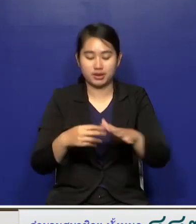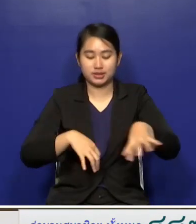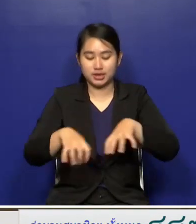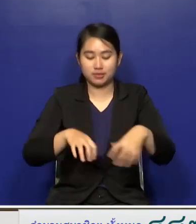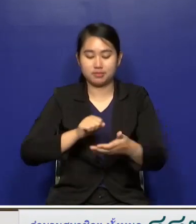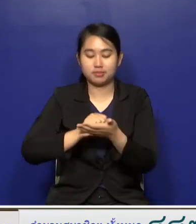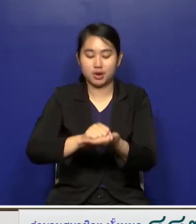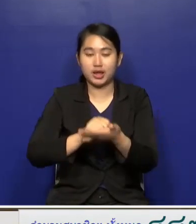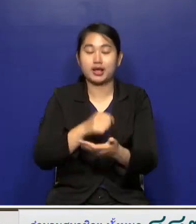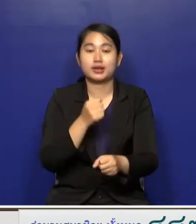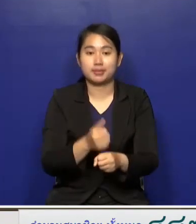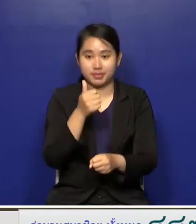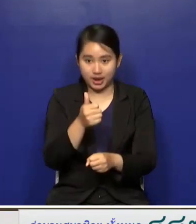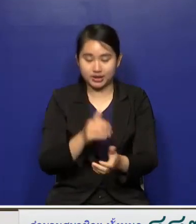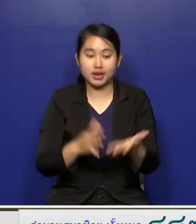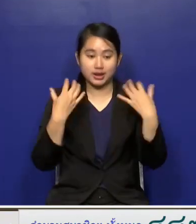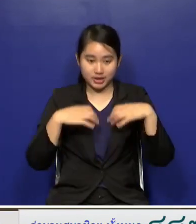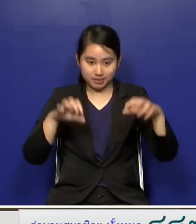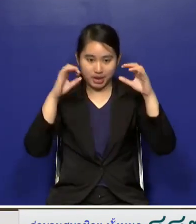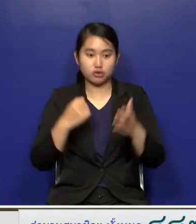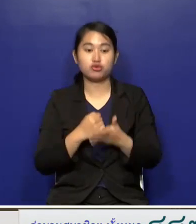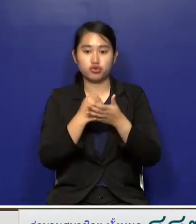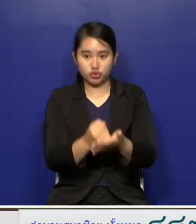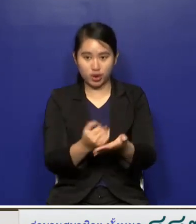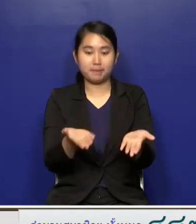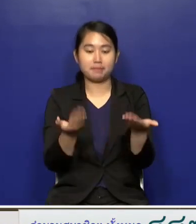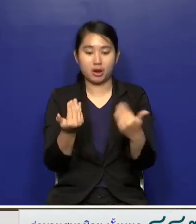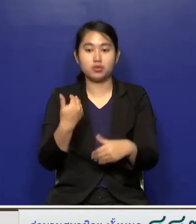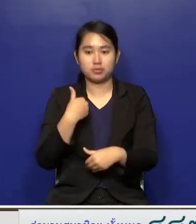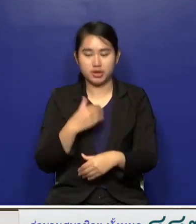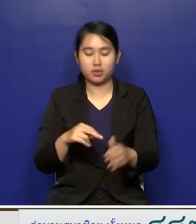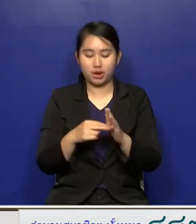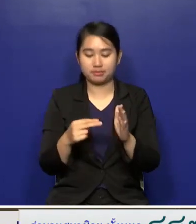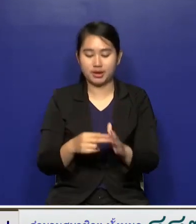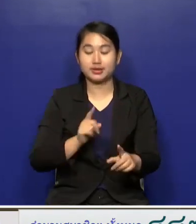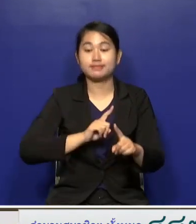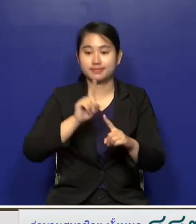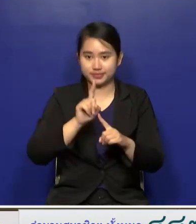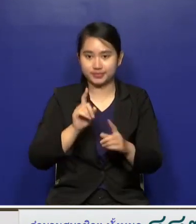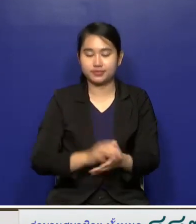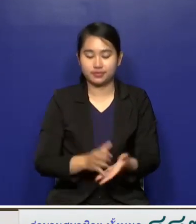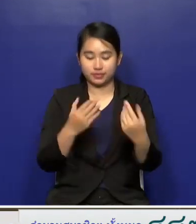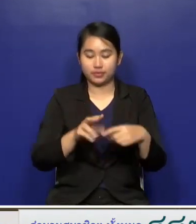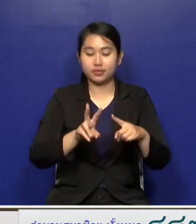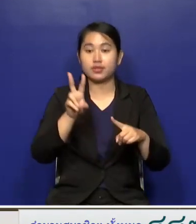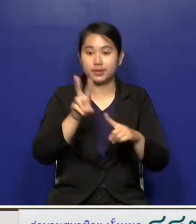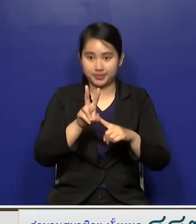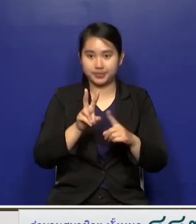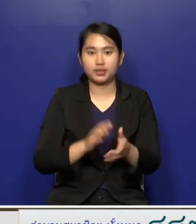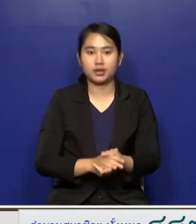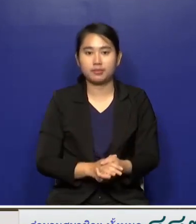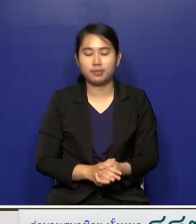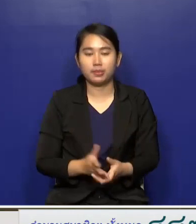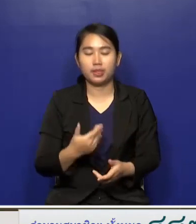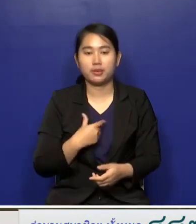ารณะแบ่งเบาภารกิจรัฐบาลได้อย่างเต็มที่นี่คือข้อจำกัดที่หนึ่งข้อจำกัดที่สองอย่างที่ผมเรียน